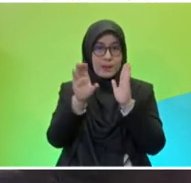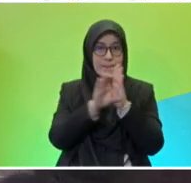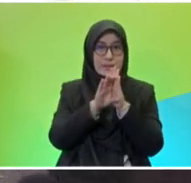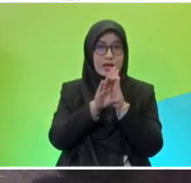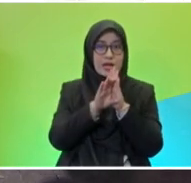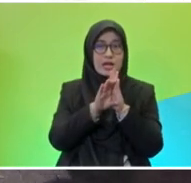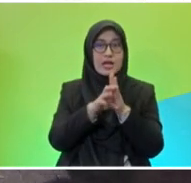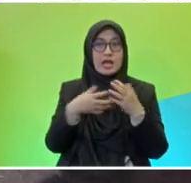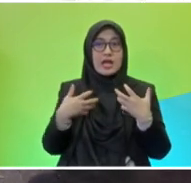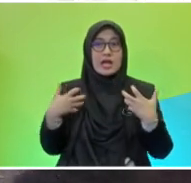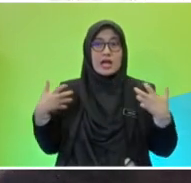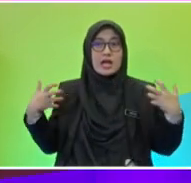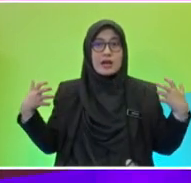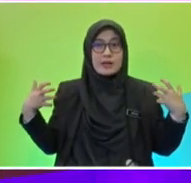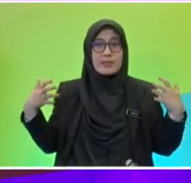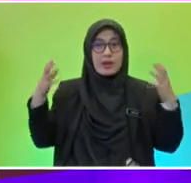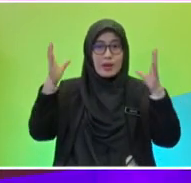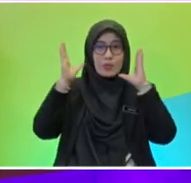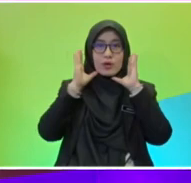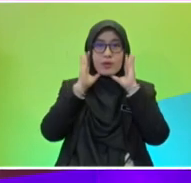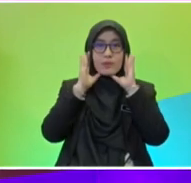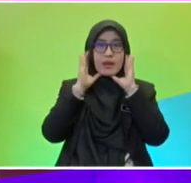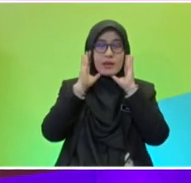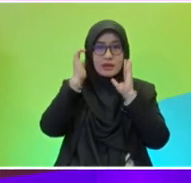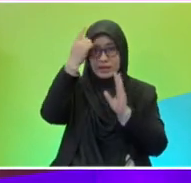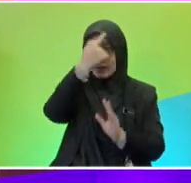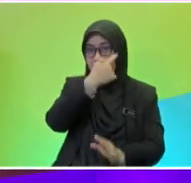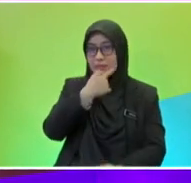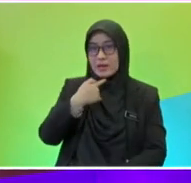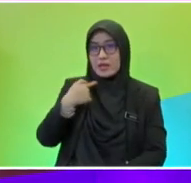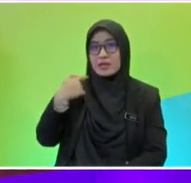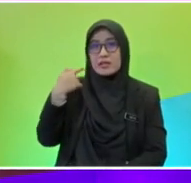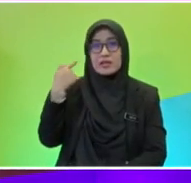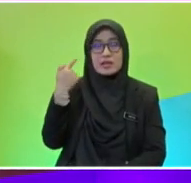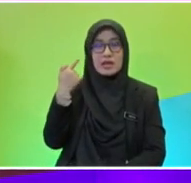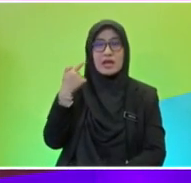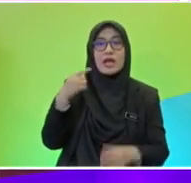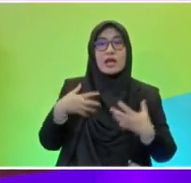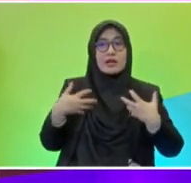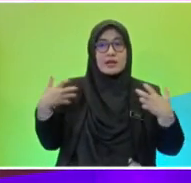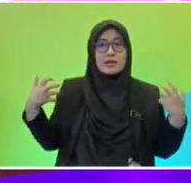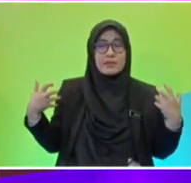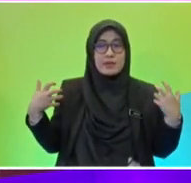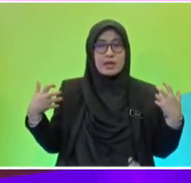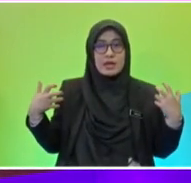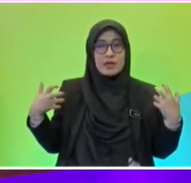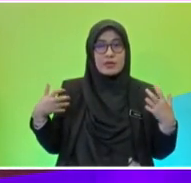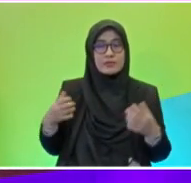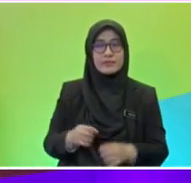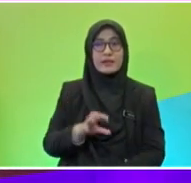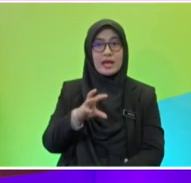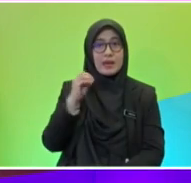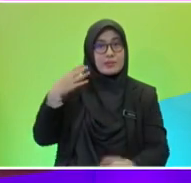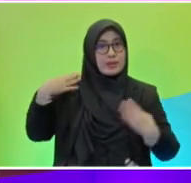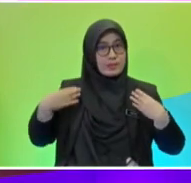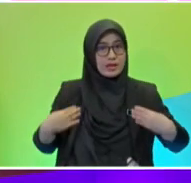dia? Kepala harimau. Kepala harimau. Okey, kita letak kat depan. Sambil-sambil tu kita cabut badan harimau, kita